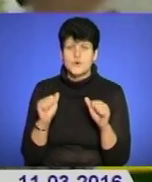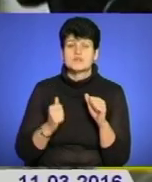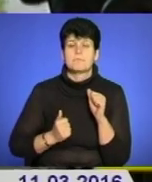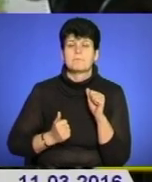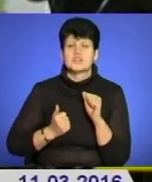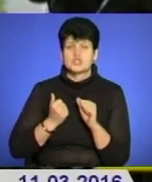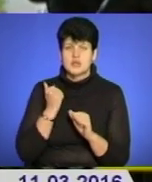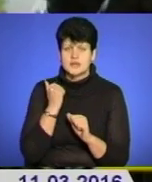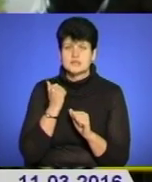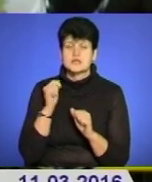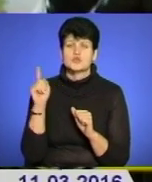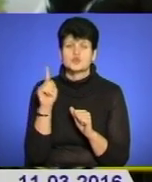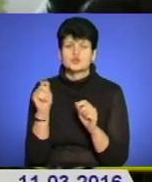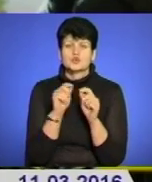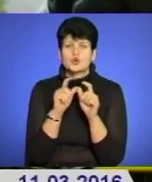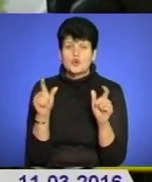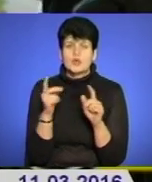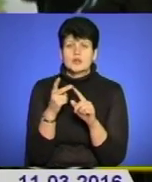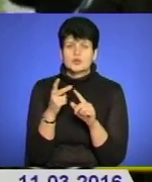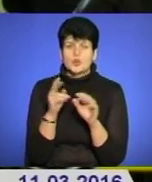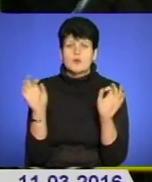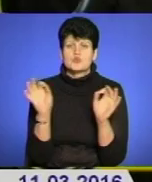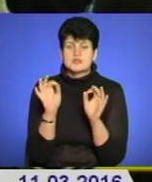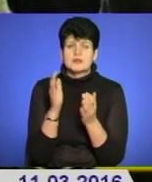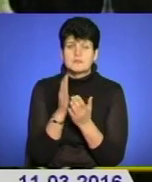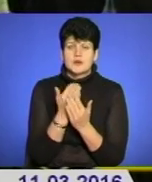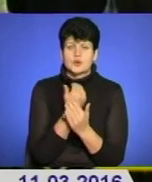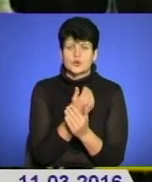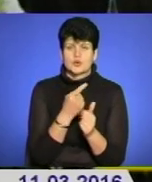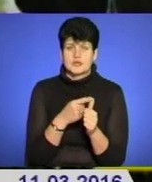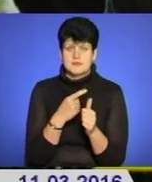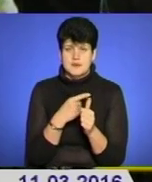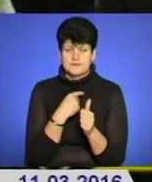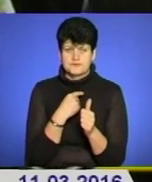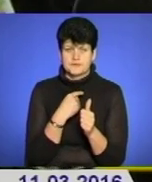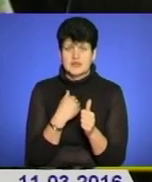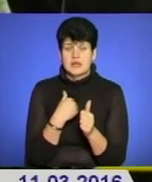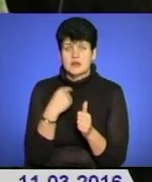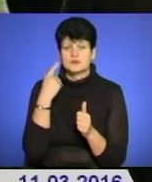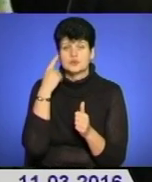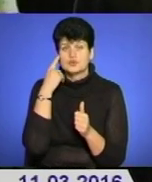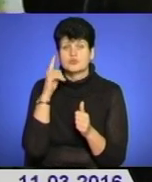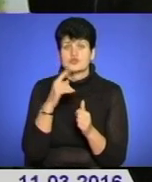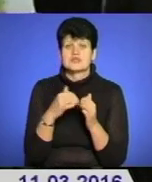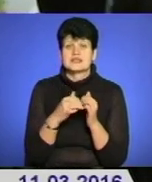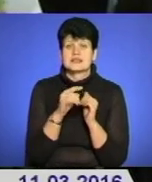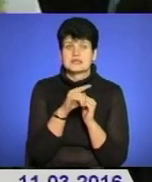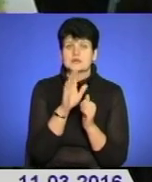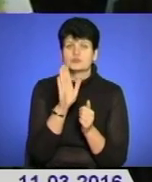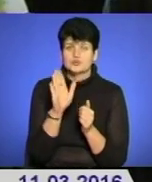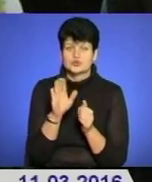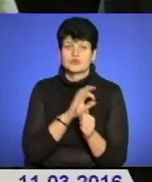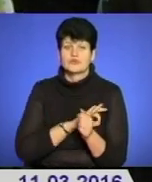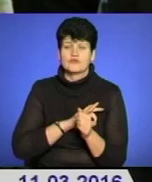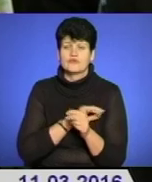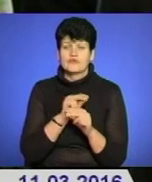що школа друга музична носить його ім'я. І я думаю, що серед них будуть виховані всі